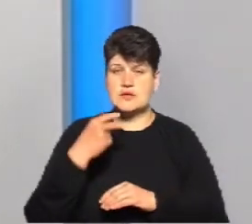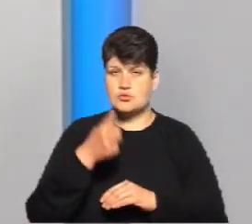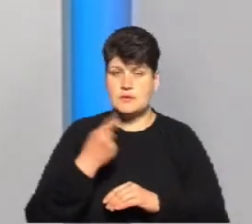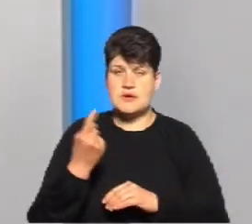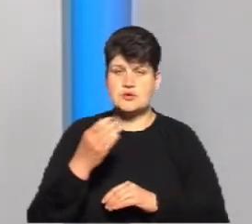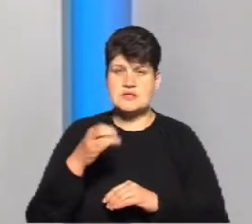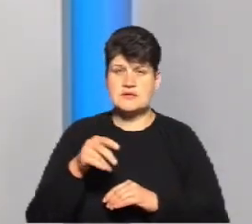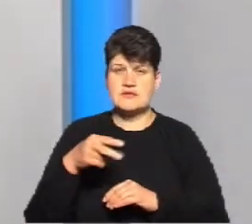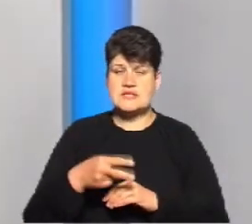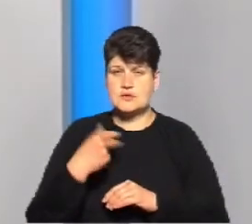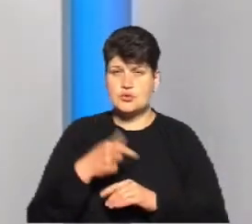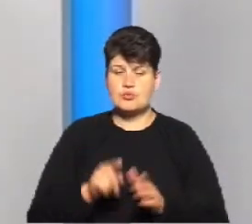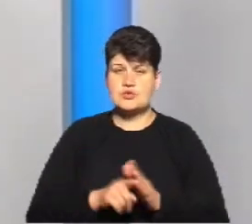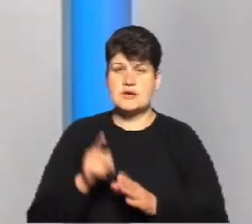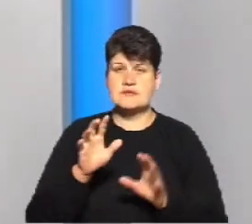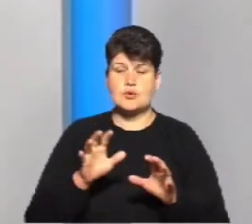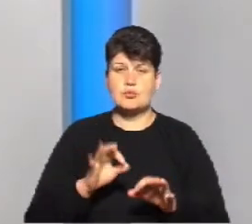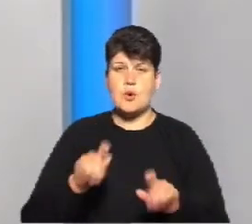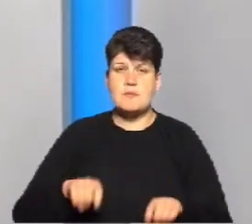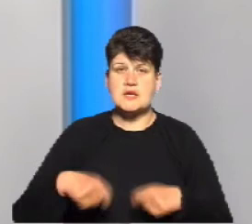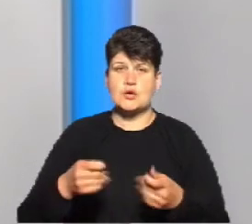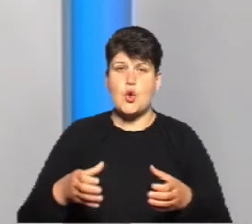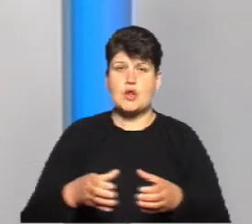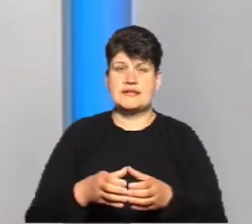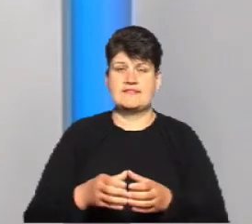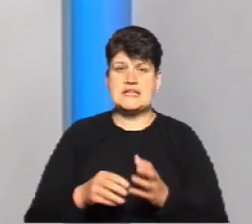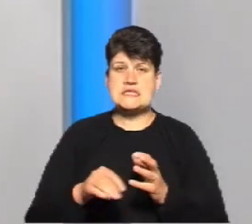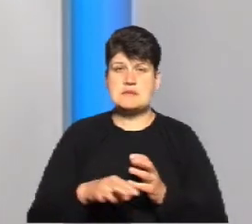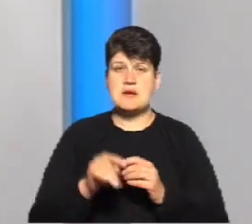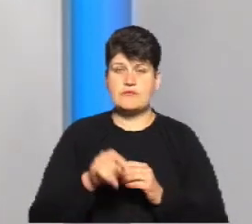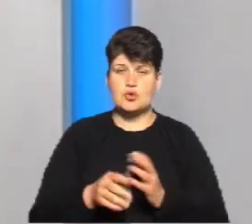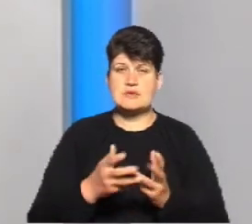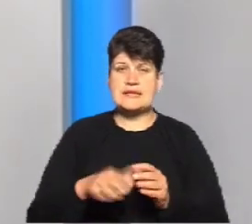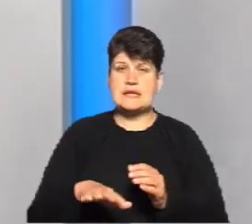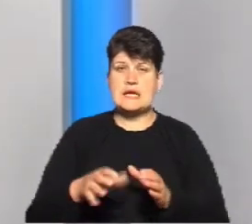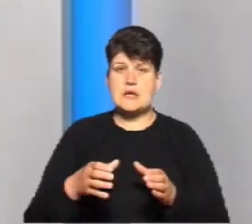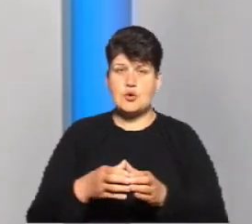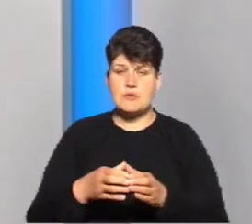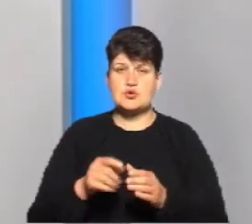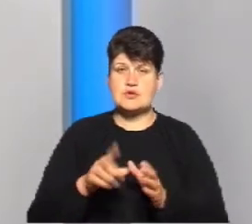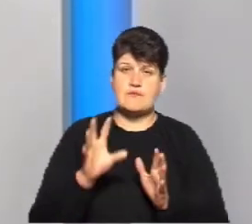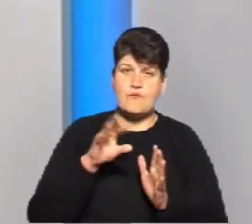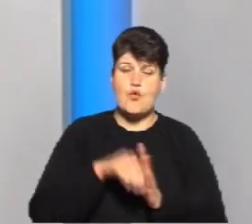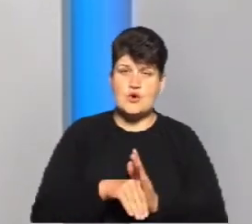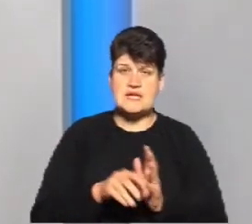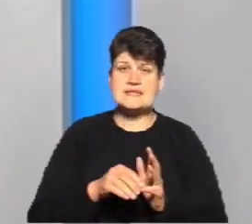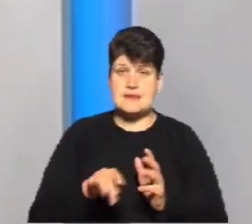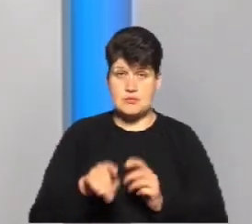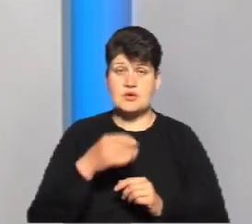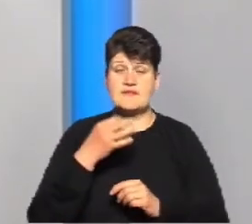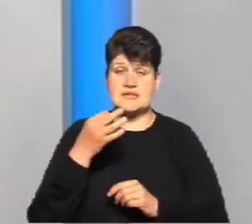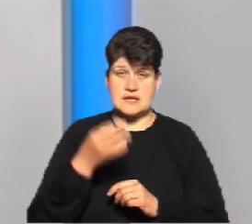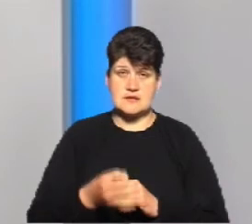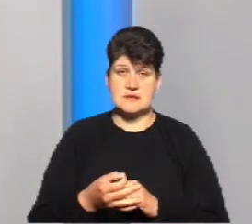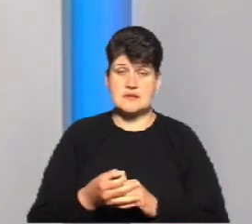набув чинності закон про передачу колективних земель, в тому числі територіальним громадам, в тому числі сюди відносяться і такі землі, про які ви сказали, і